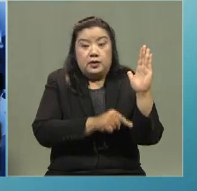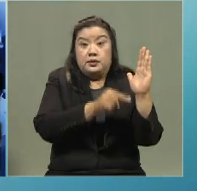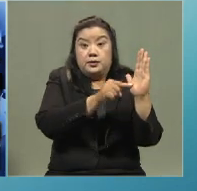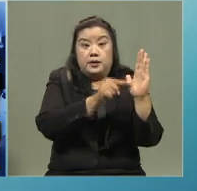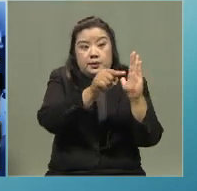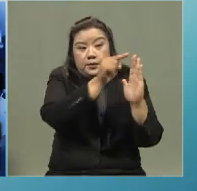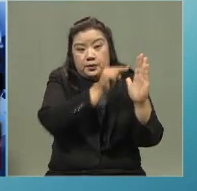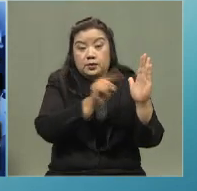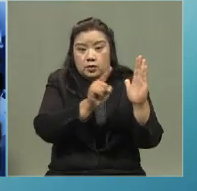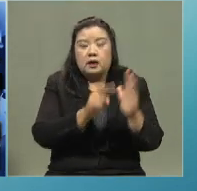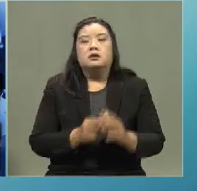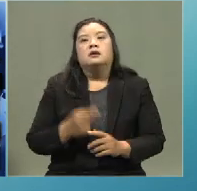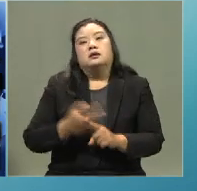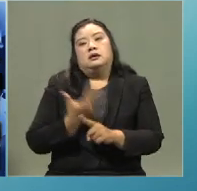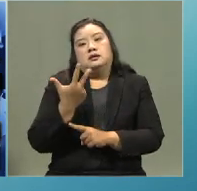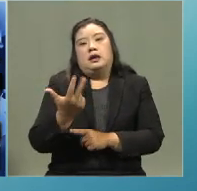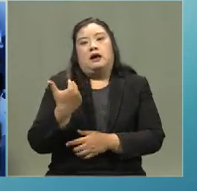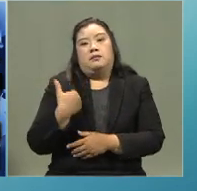จากการสอบสวนโรคผมขออนุญาตได้นำภาพนี้ขึ้นมาไม่ได้เป็นเจตนาใดๆกับทางจังหวัดภูเก็ตหรือแต่อย่างใดนะครับแต่ว่านำเรียนเพื่อเป็นการเรียนรู้ร่วมกันให้เห็นภาพของการสอบสวนโรคว่าเรามีทิศทางอะไรอย่างไรนะครับซึ่งตรงนี้จะเห็นแผนที่ประเทศไทยครับว่าว่ามีคนที่เดินทางจากจังหวัดภูเก็ตนะครับออกไปในเดือนมีนาคมนะครับ7